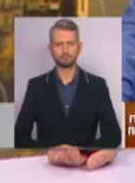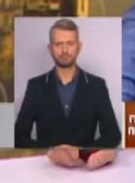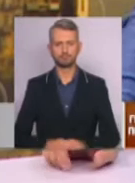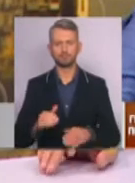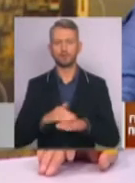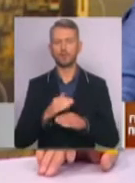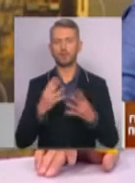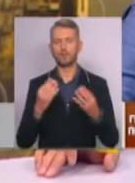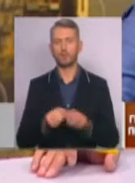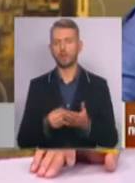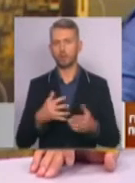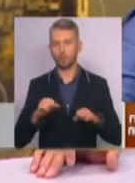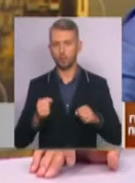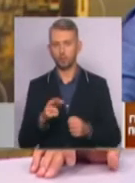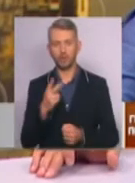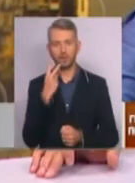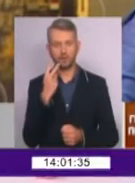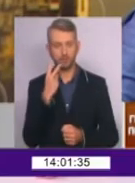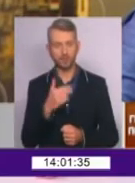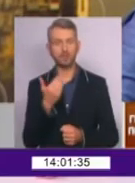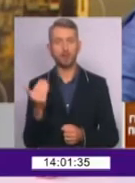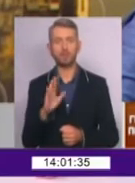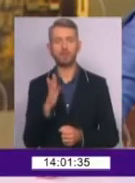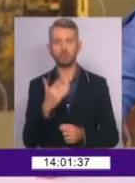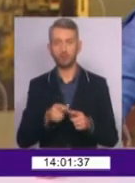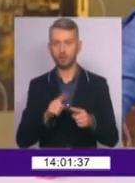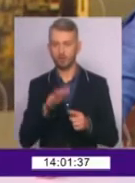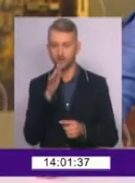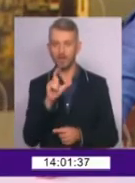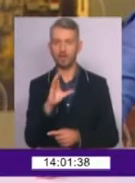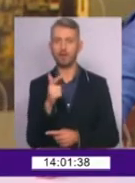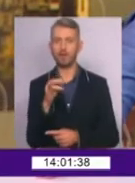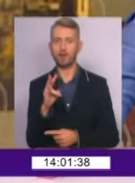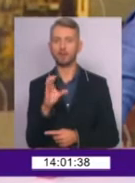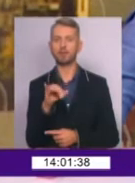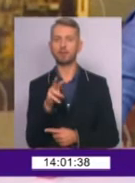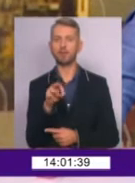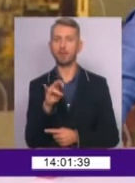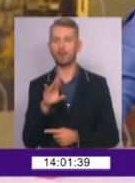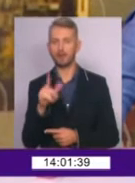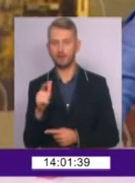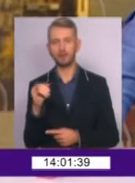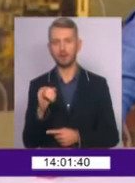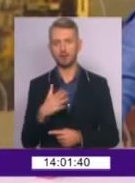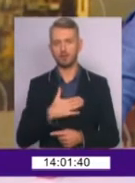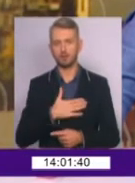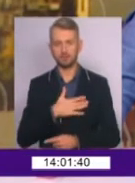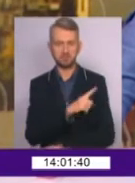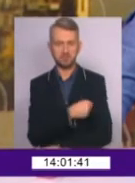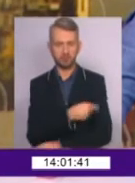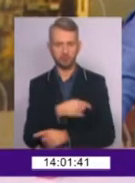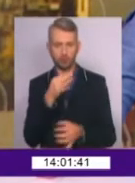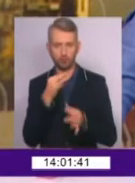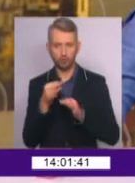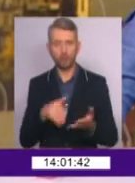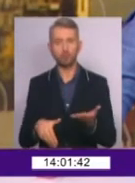Доброго дня, дорогі друзі. Як завжди, з вами у вівторок о цій порі Євген Семенець і громадська приймальня. Допомагає нас почути більшості